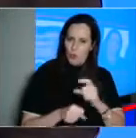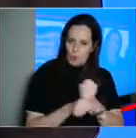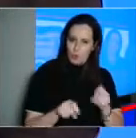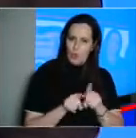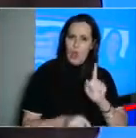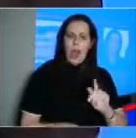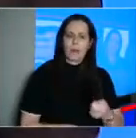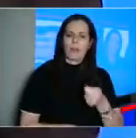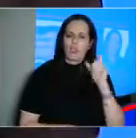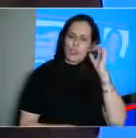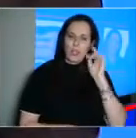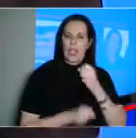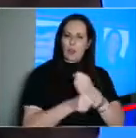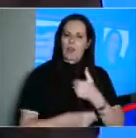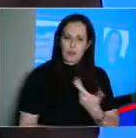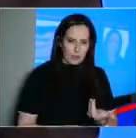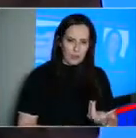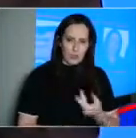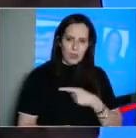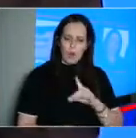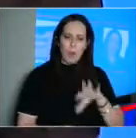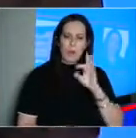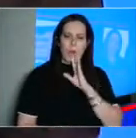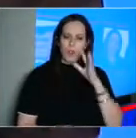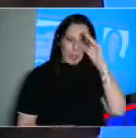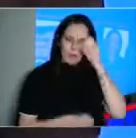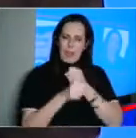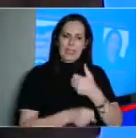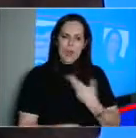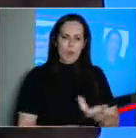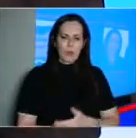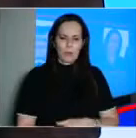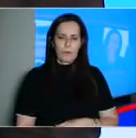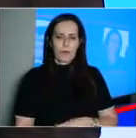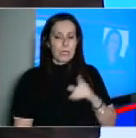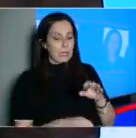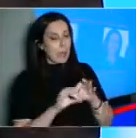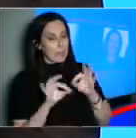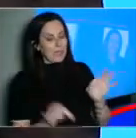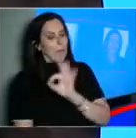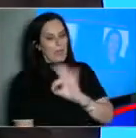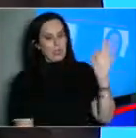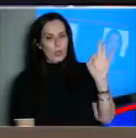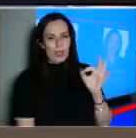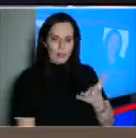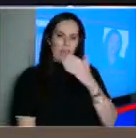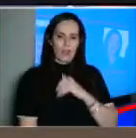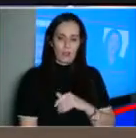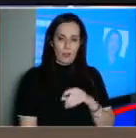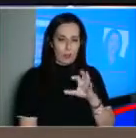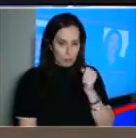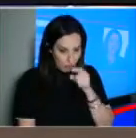למה דווקא אישה צריכה לייצג אותי כראוי? אני לא מוצאת בעיה בזה שגבר מייצג אותי. זה פתיח מצוין, בבקשה.